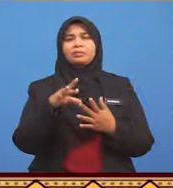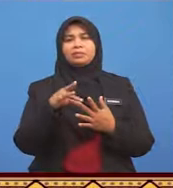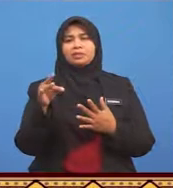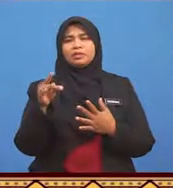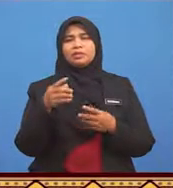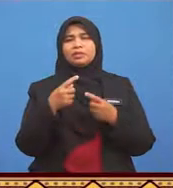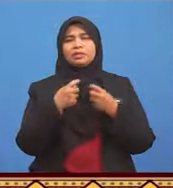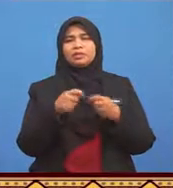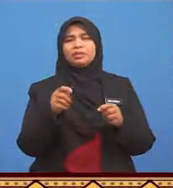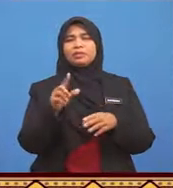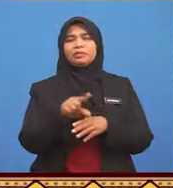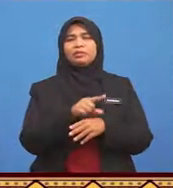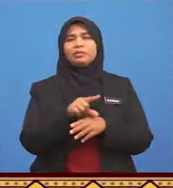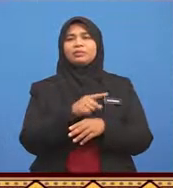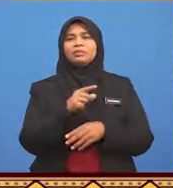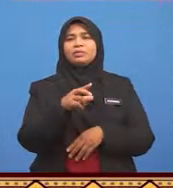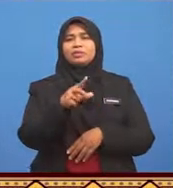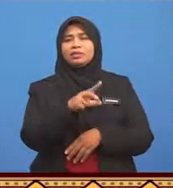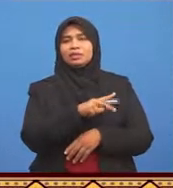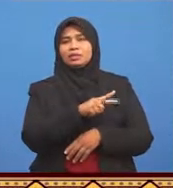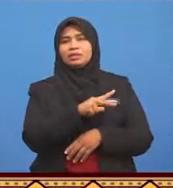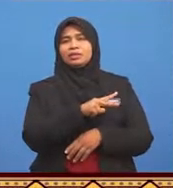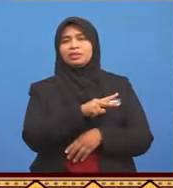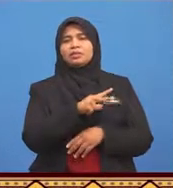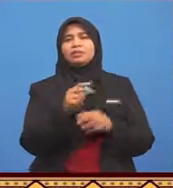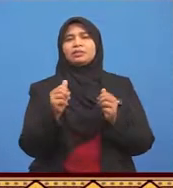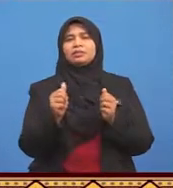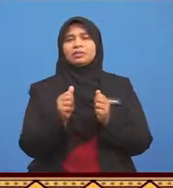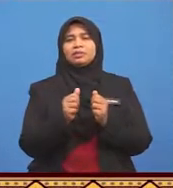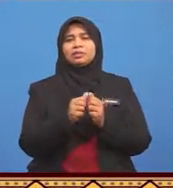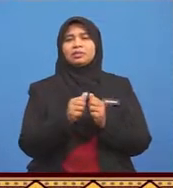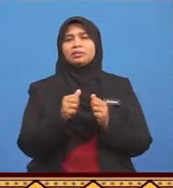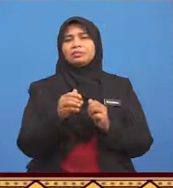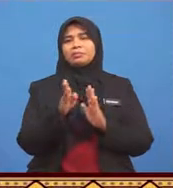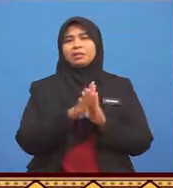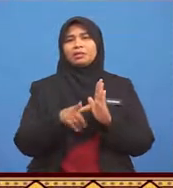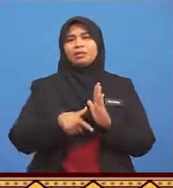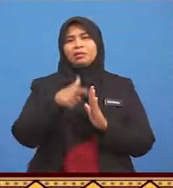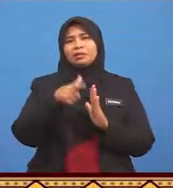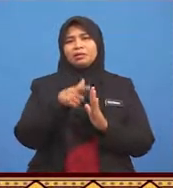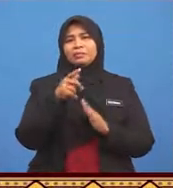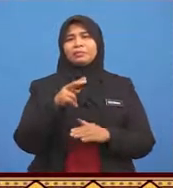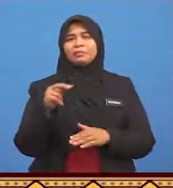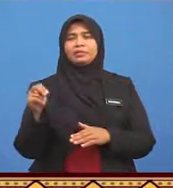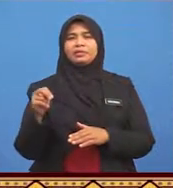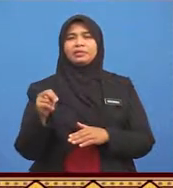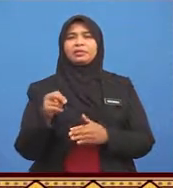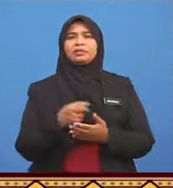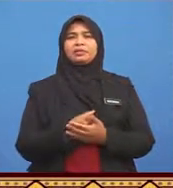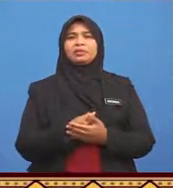menggunakan harta-harta anak yatim yang ditinggalkan ini dengan berlebihan atau dalam bahasa